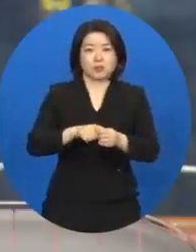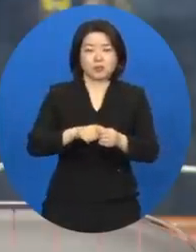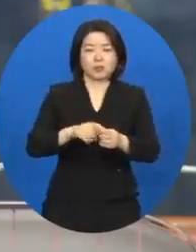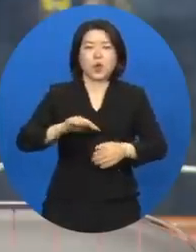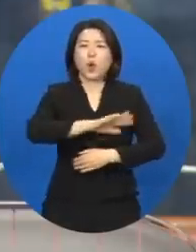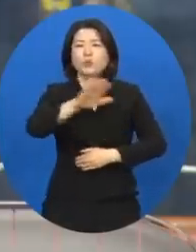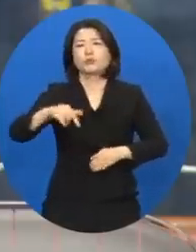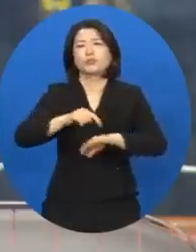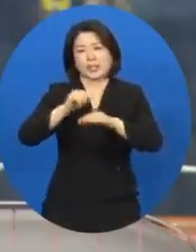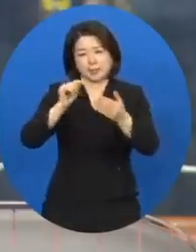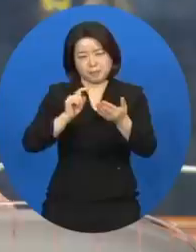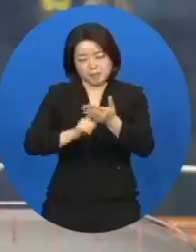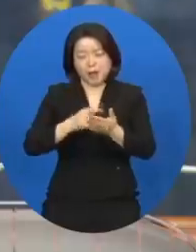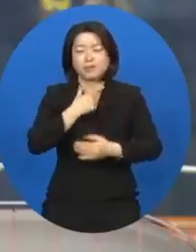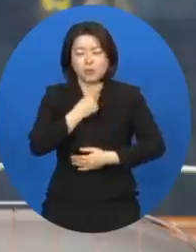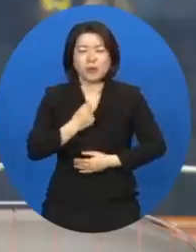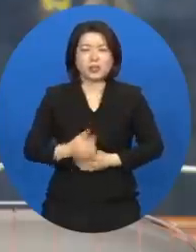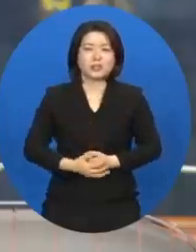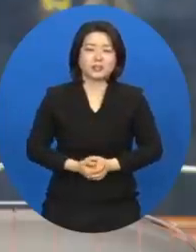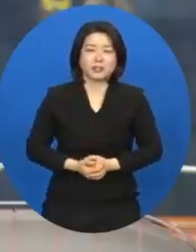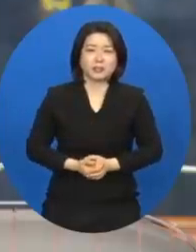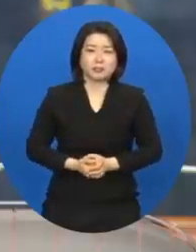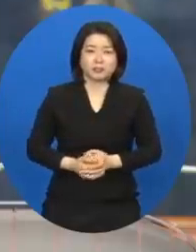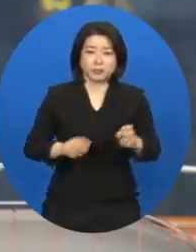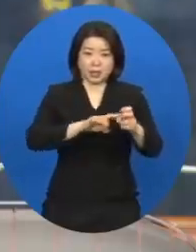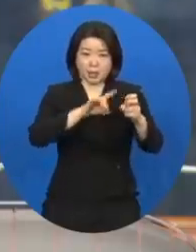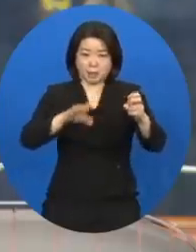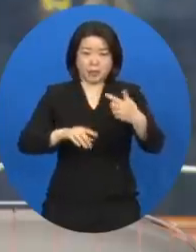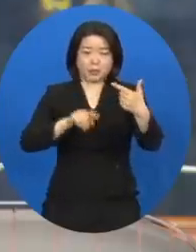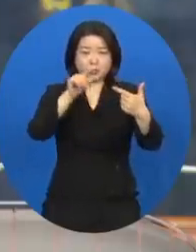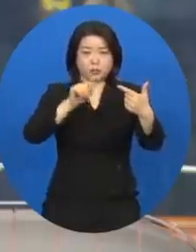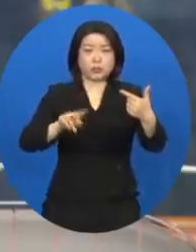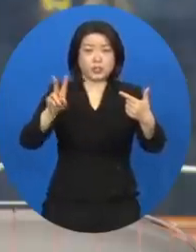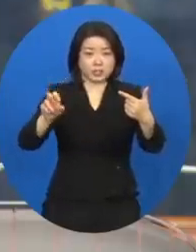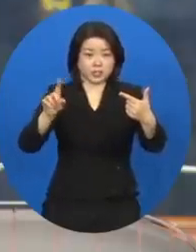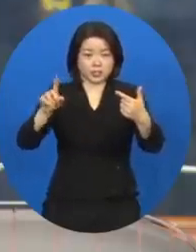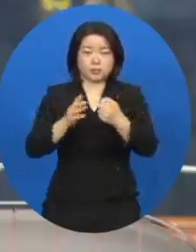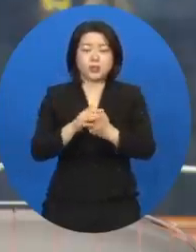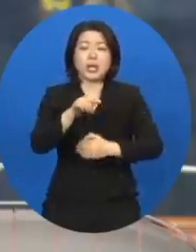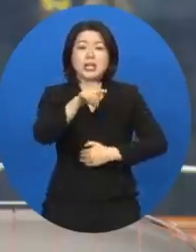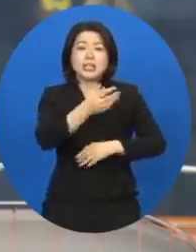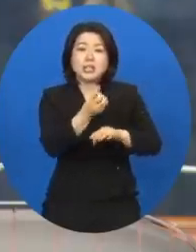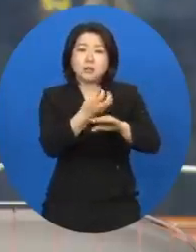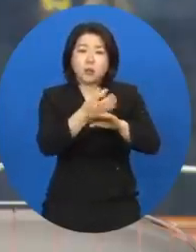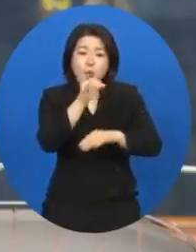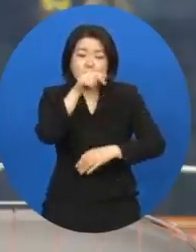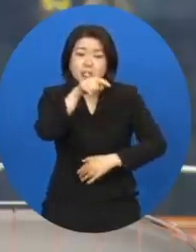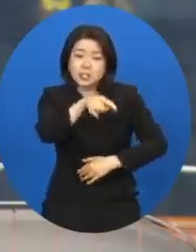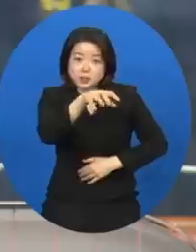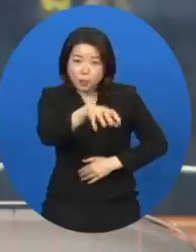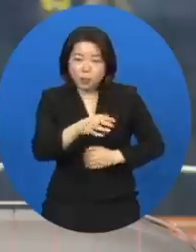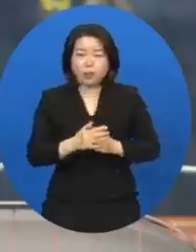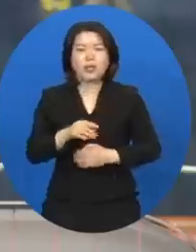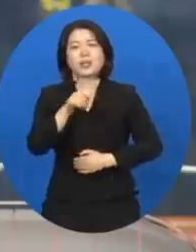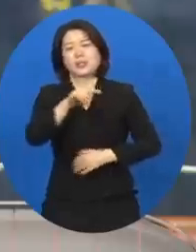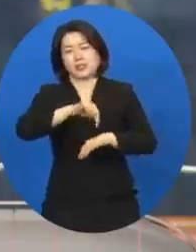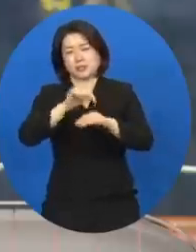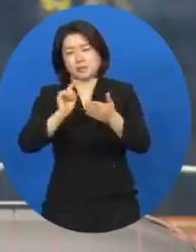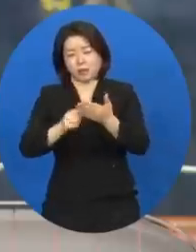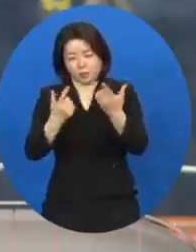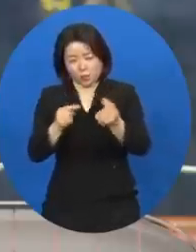마음이었습니다. 마태복음 6장 21절에 내 보물 있는 그곳에는 내 마음도